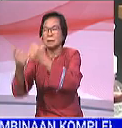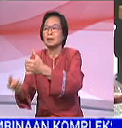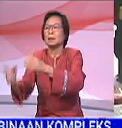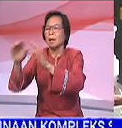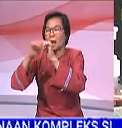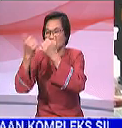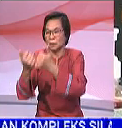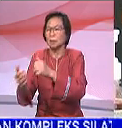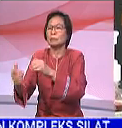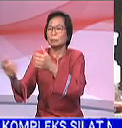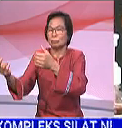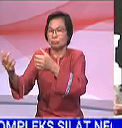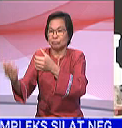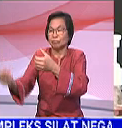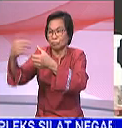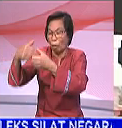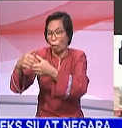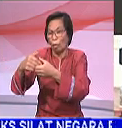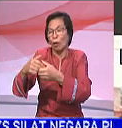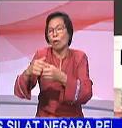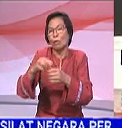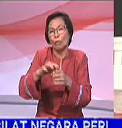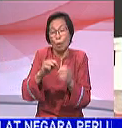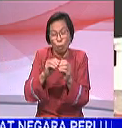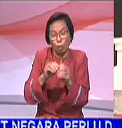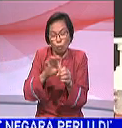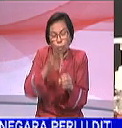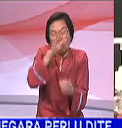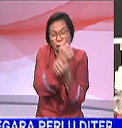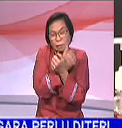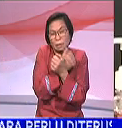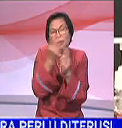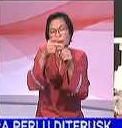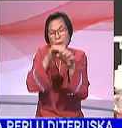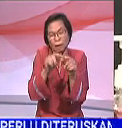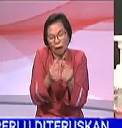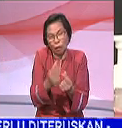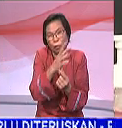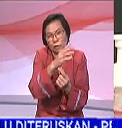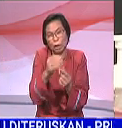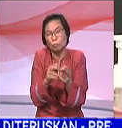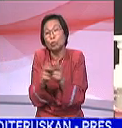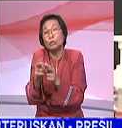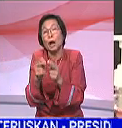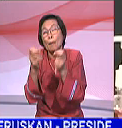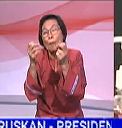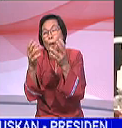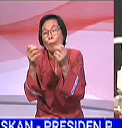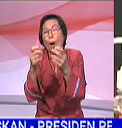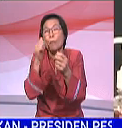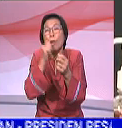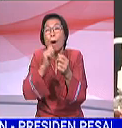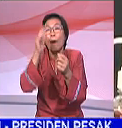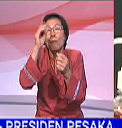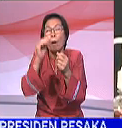bagi menyemarakkan Semangat cinta umat Islam kepada Alquran selain sebahagian usaha melahirkan lebih ramai Qori